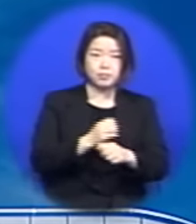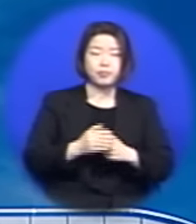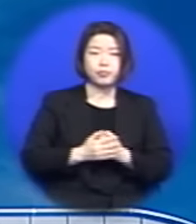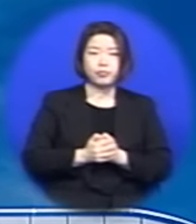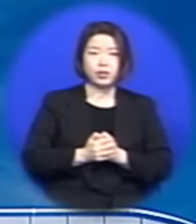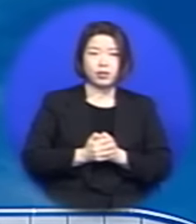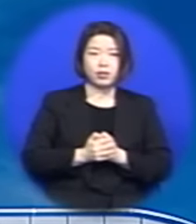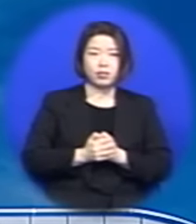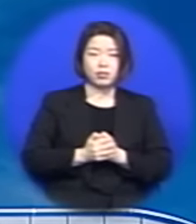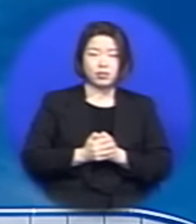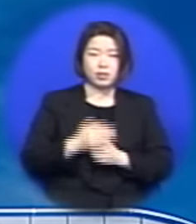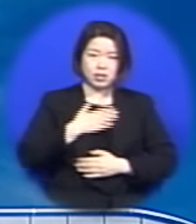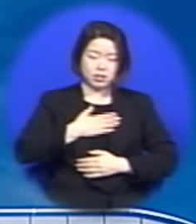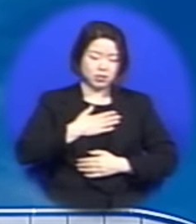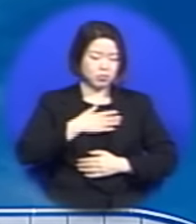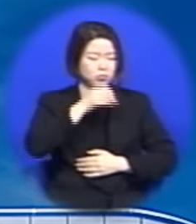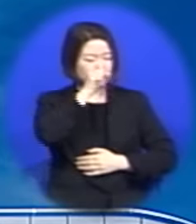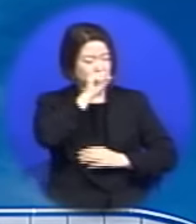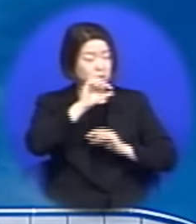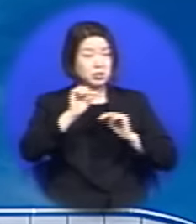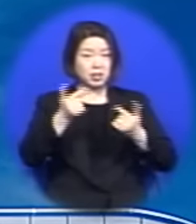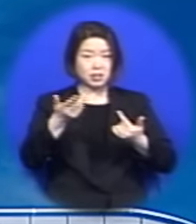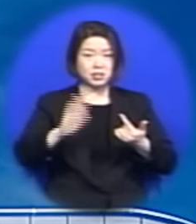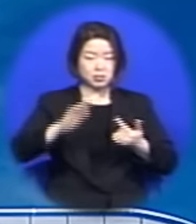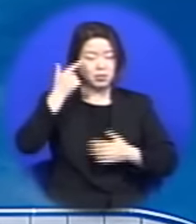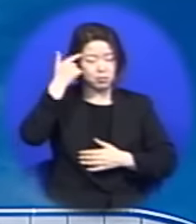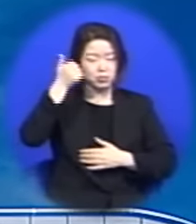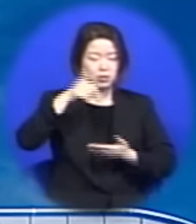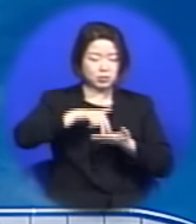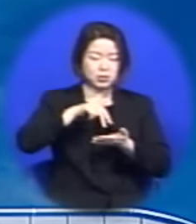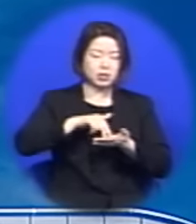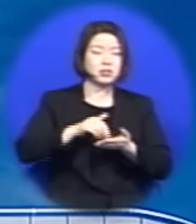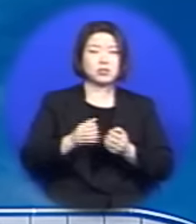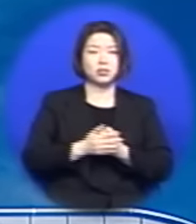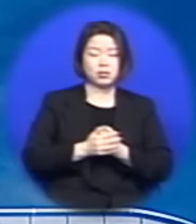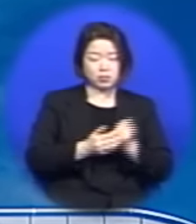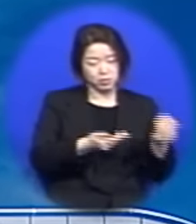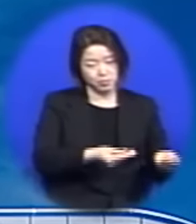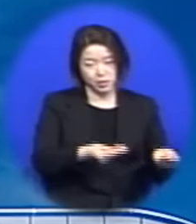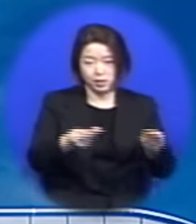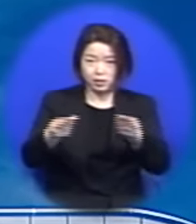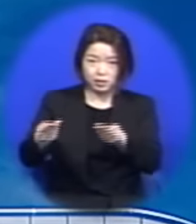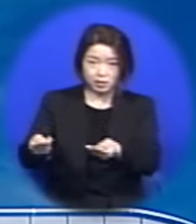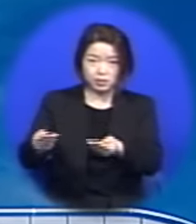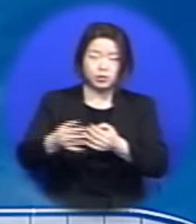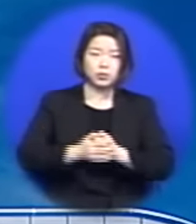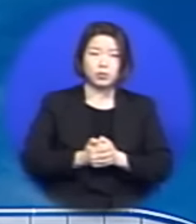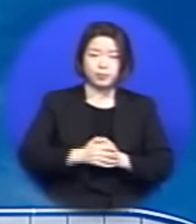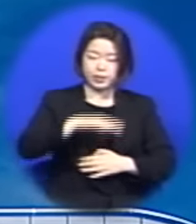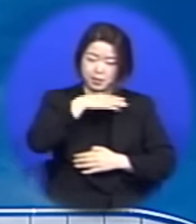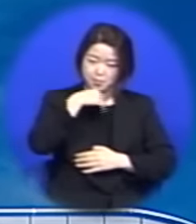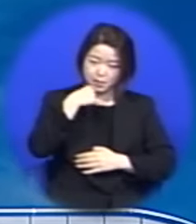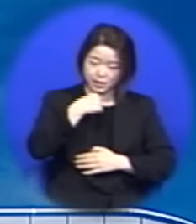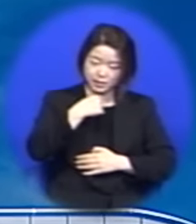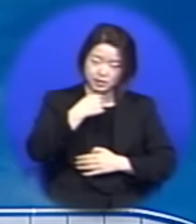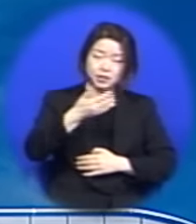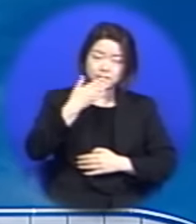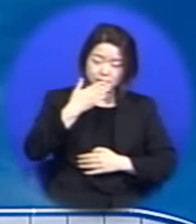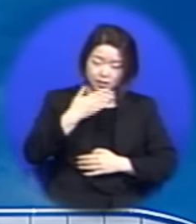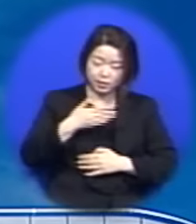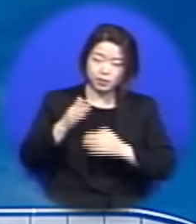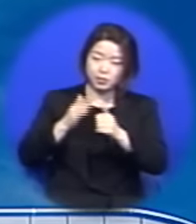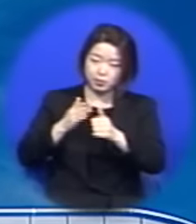참 기분은 엄청 나시지만 목사님이 대접을 해 드리고 맛있게 드세요 아저씨